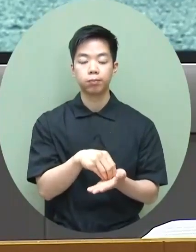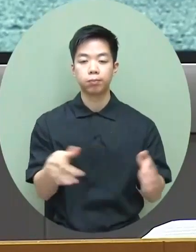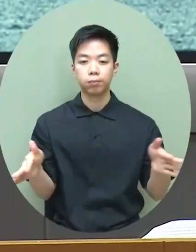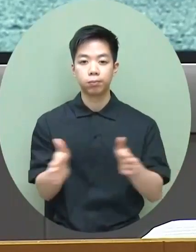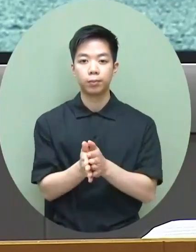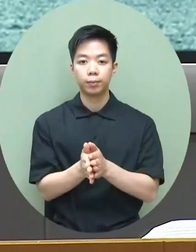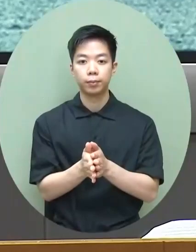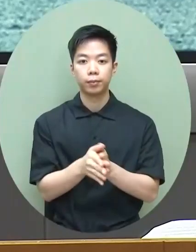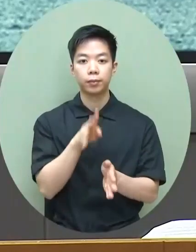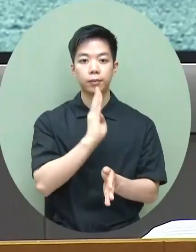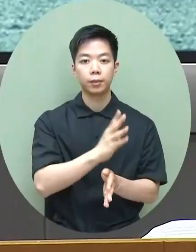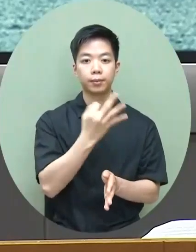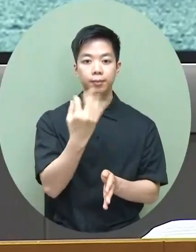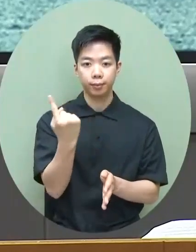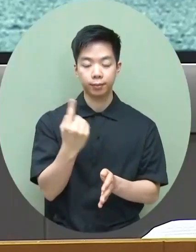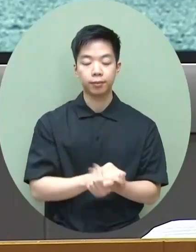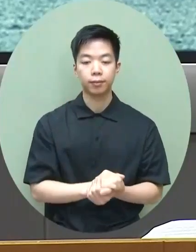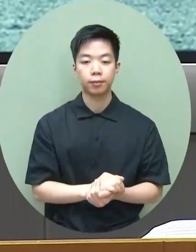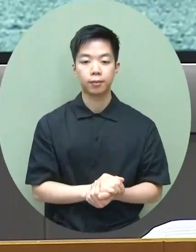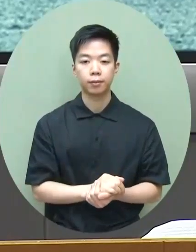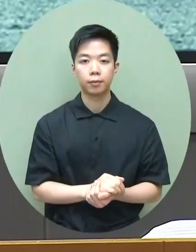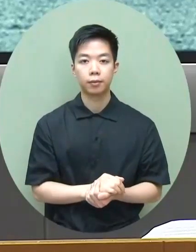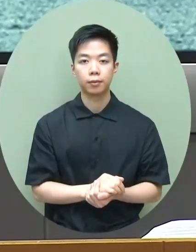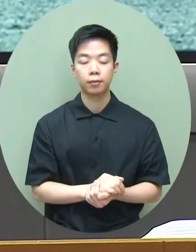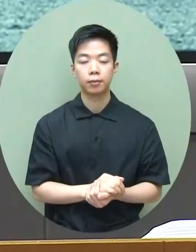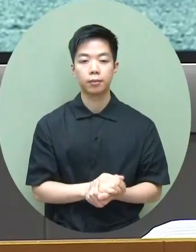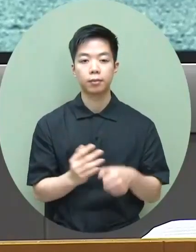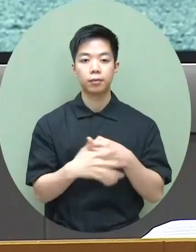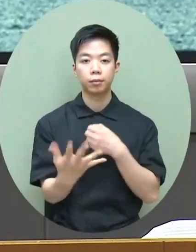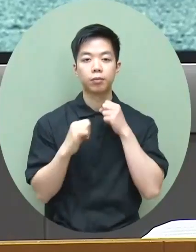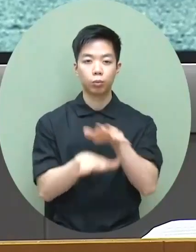嘅。咁而家累積個案喺第五波咧就有